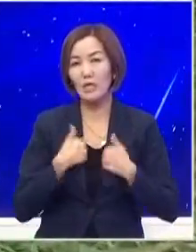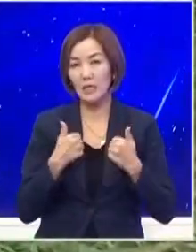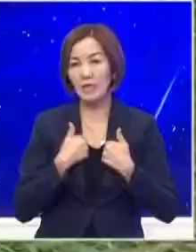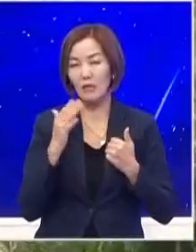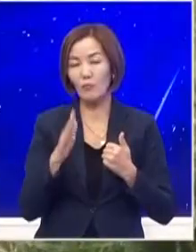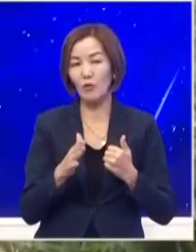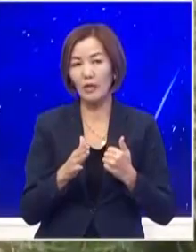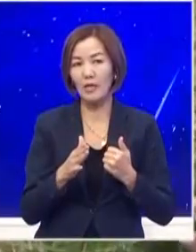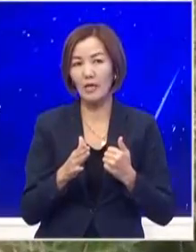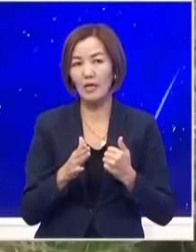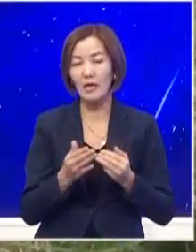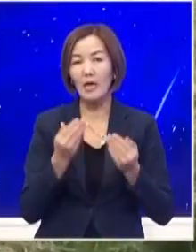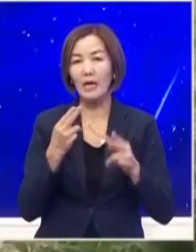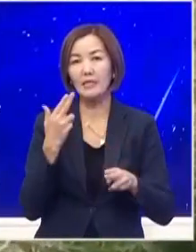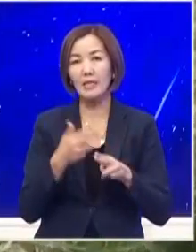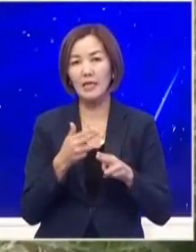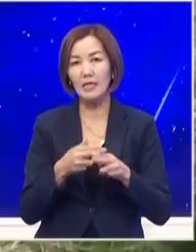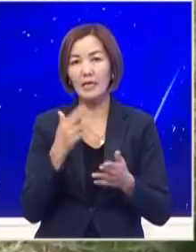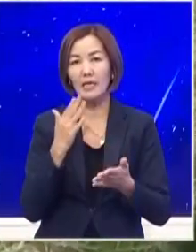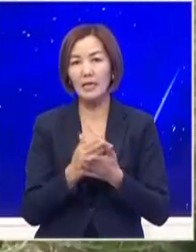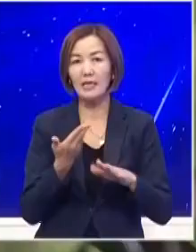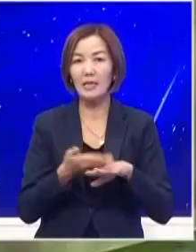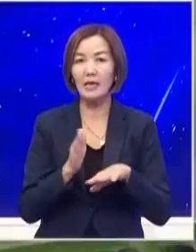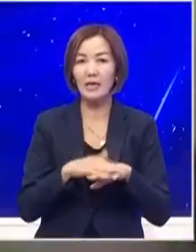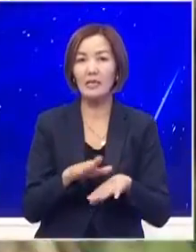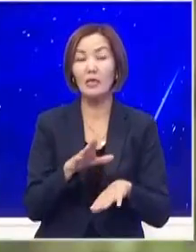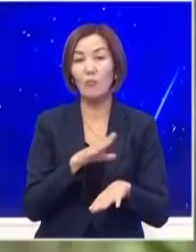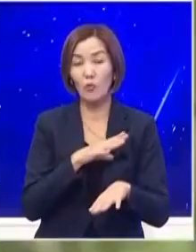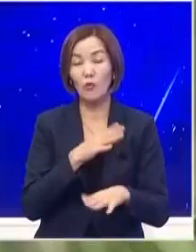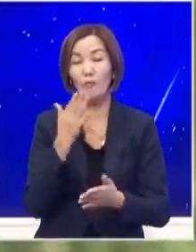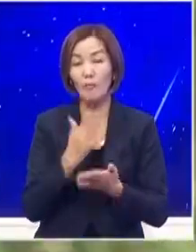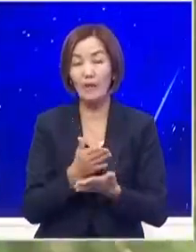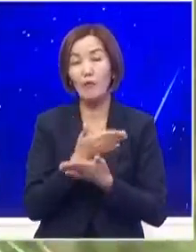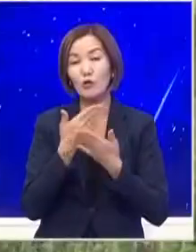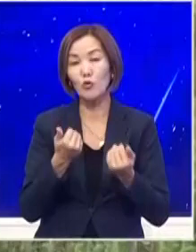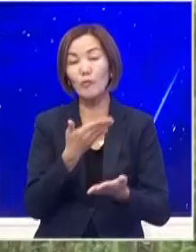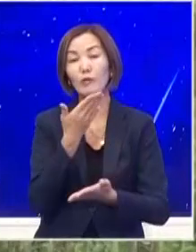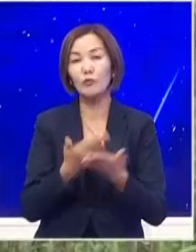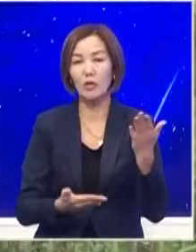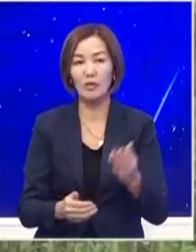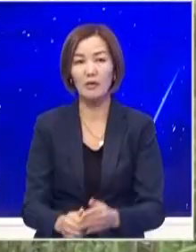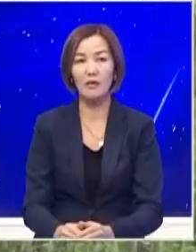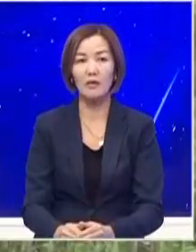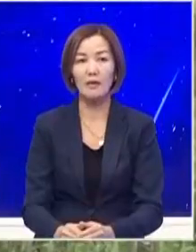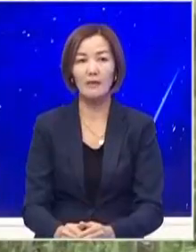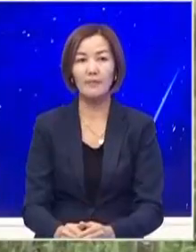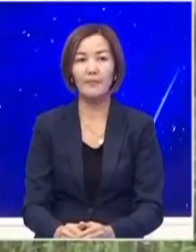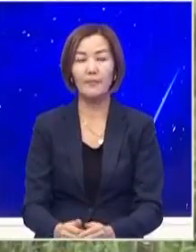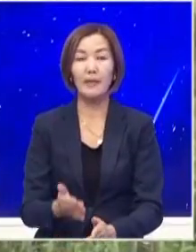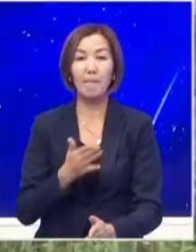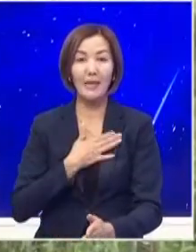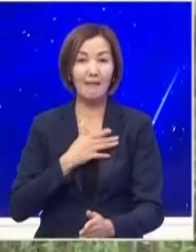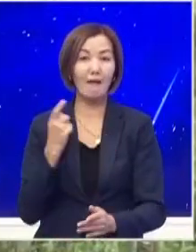егіс науқанында істеріне кедергі келтірген қиындықтар болды ма деп сұраған едік. Барлық сапқоздың атынан айта алмаймын, бірақ